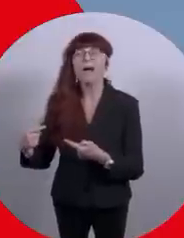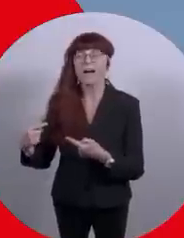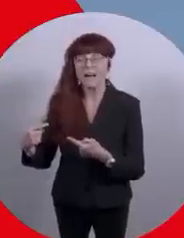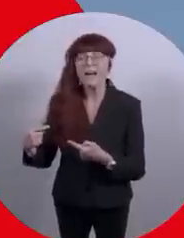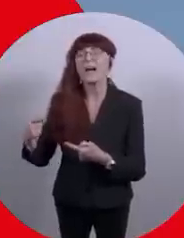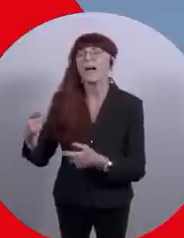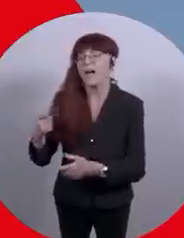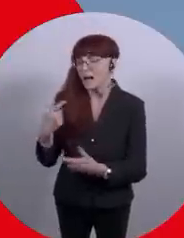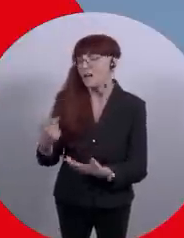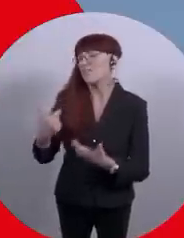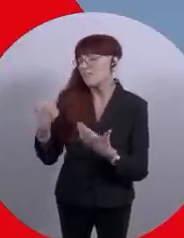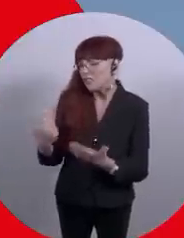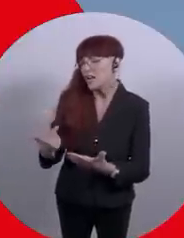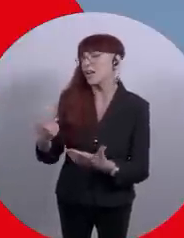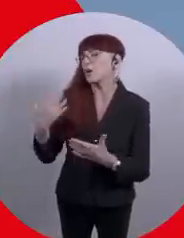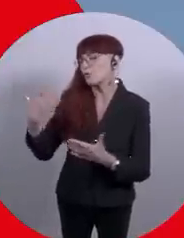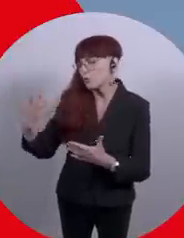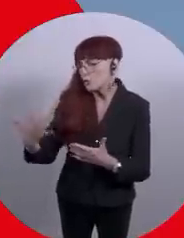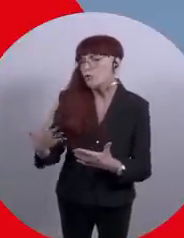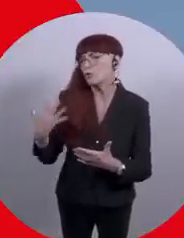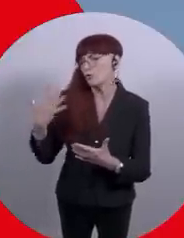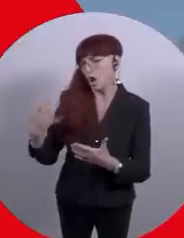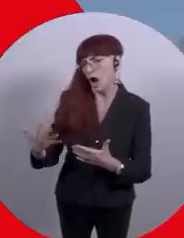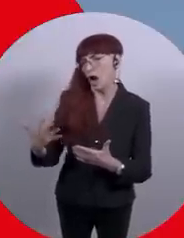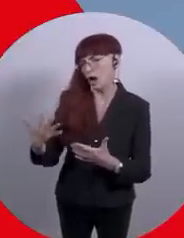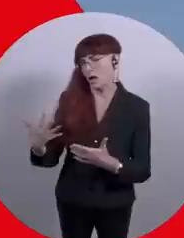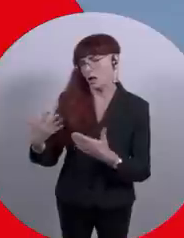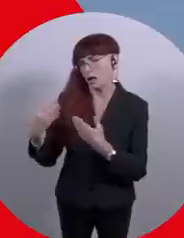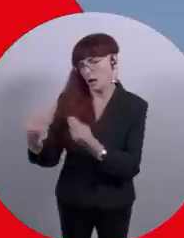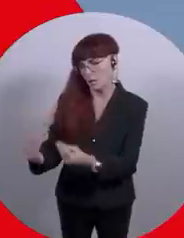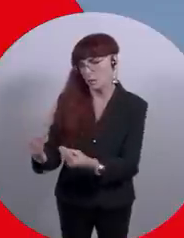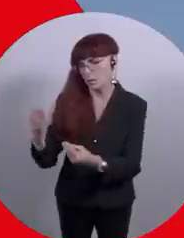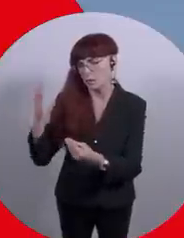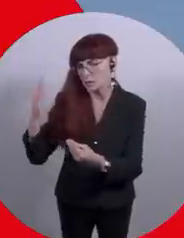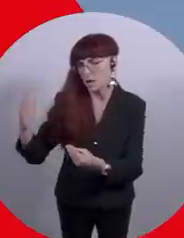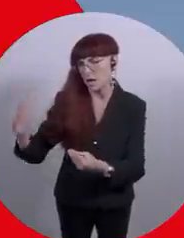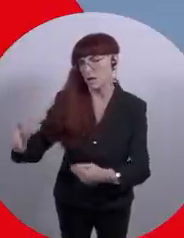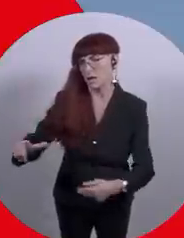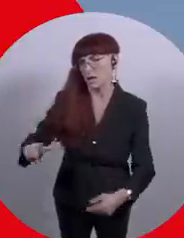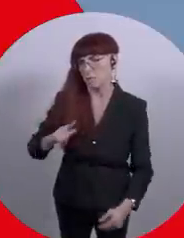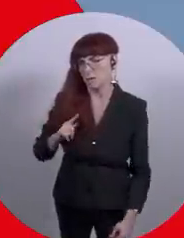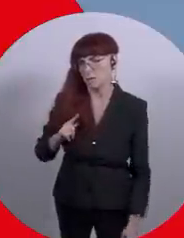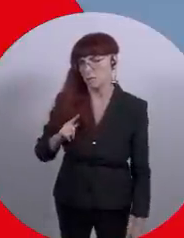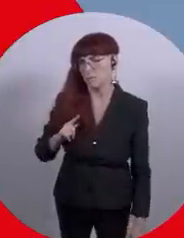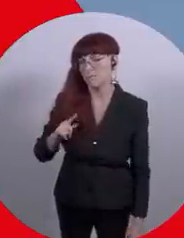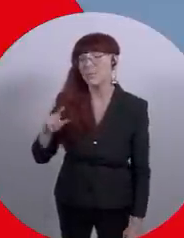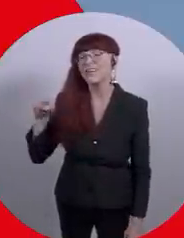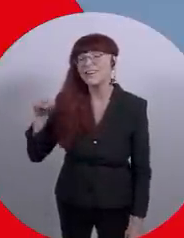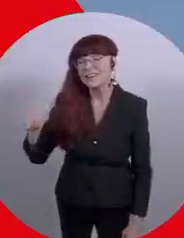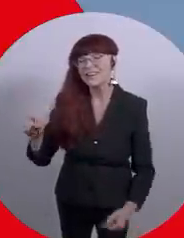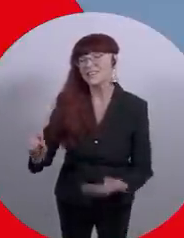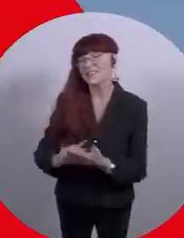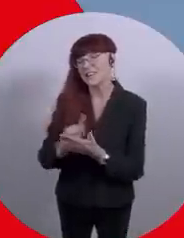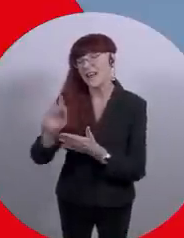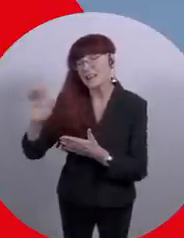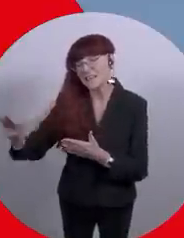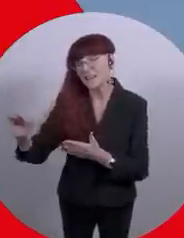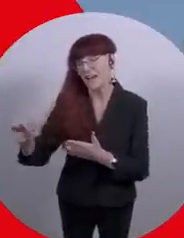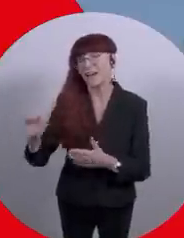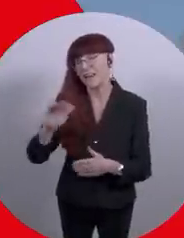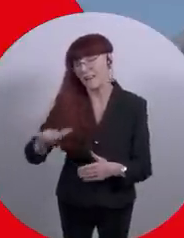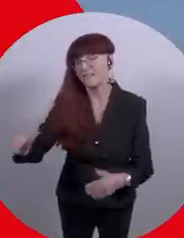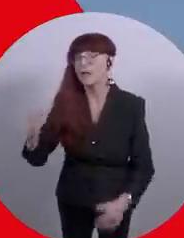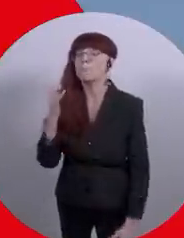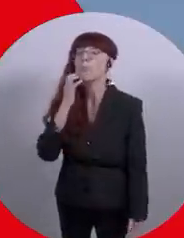gegeben das war jenes halbe Jahrzehnt wo ihre halbwüchsigen Kinder die Pubertät gehabt haben und